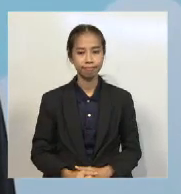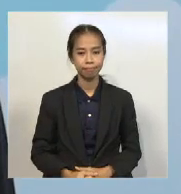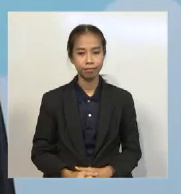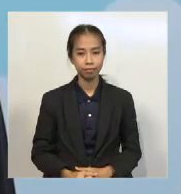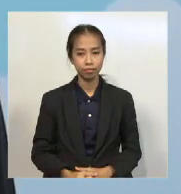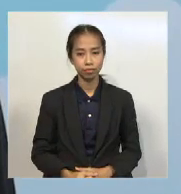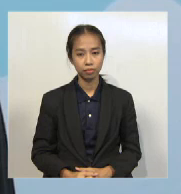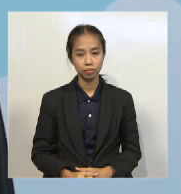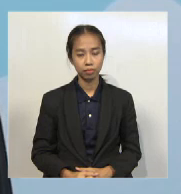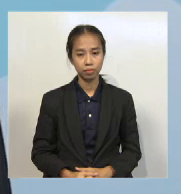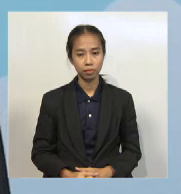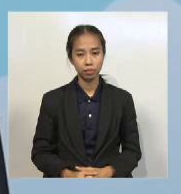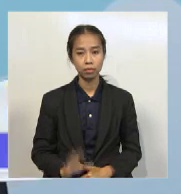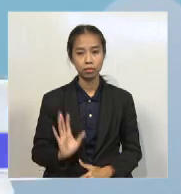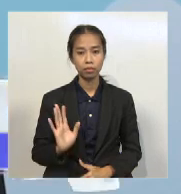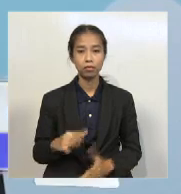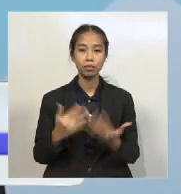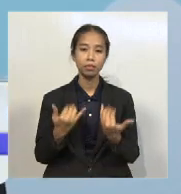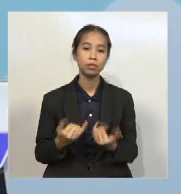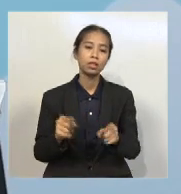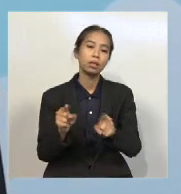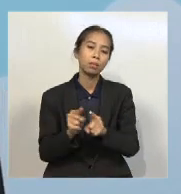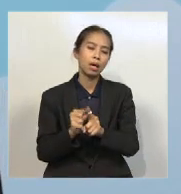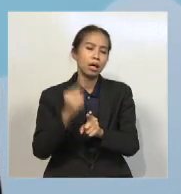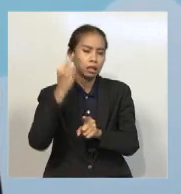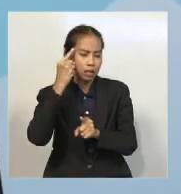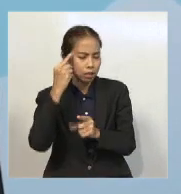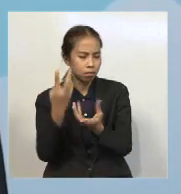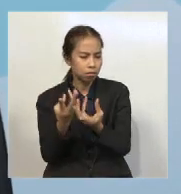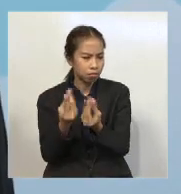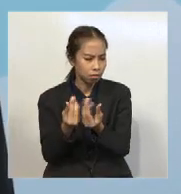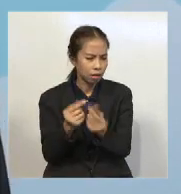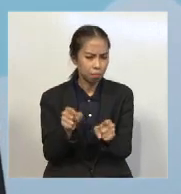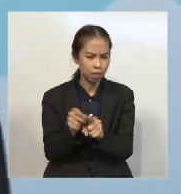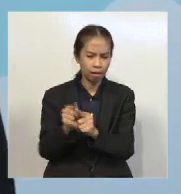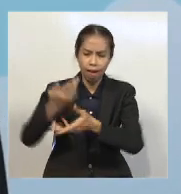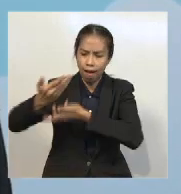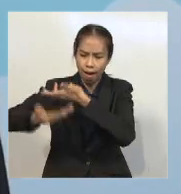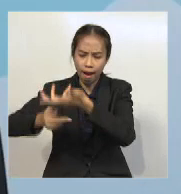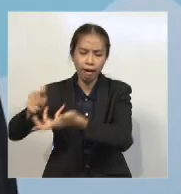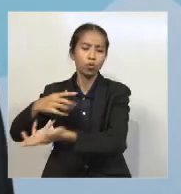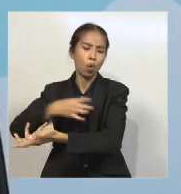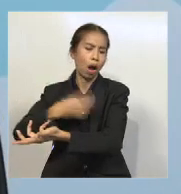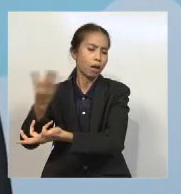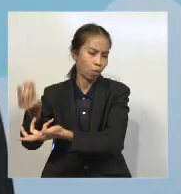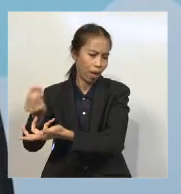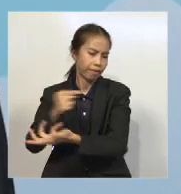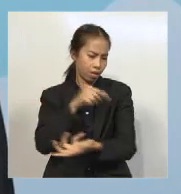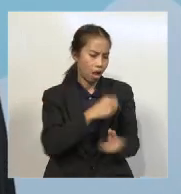เราปล่อยให้อยู่กับการผลิตโดยไม่มีการคำนวณว่าดีมานด์เท่าไหร่แล้วเราผลิตมากเกินไปแล้วเราส่งไปเขาทำ